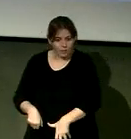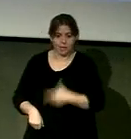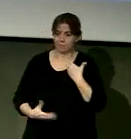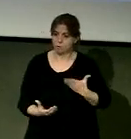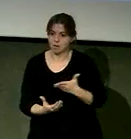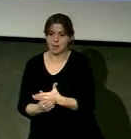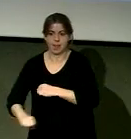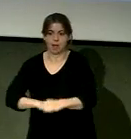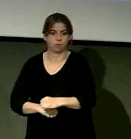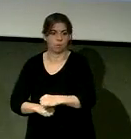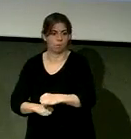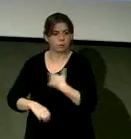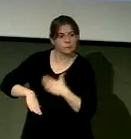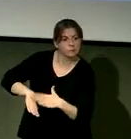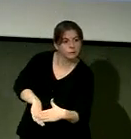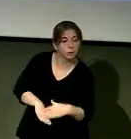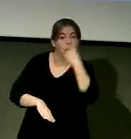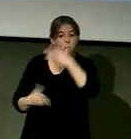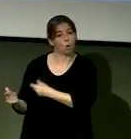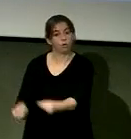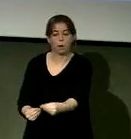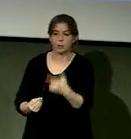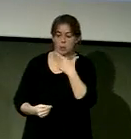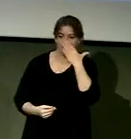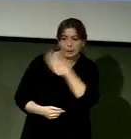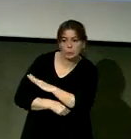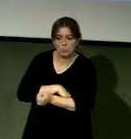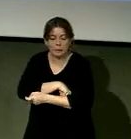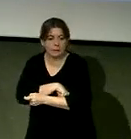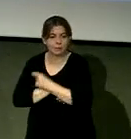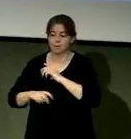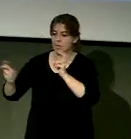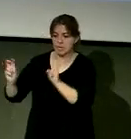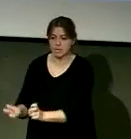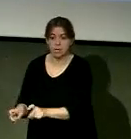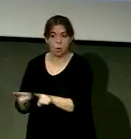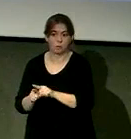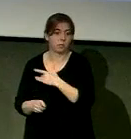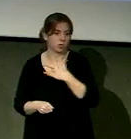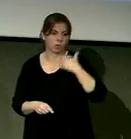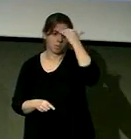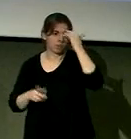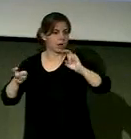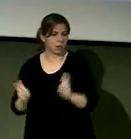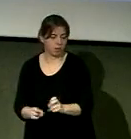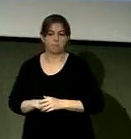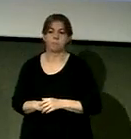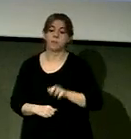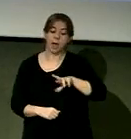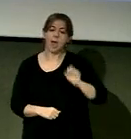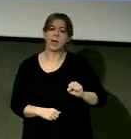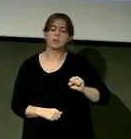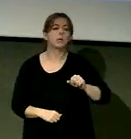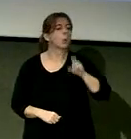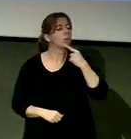les futures problématiques addictives et les problèmes de santé mentale est primordial. L'ARS, comme je l'ai dit, dans son nouveau